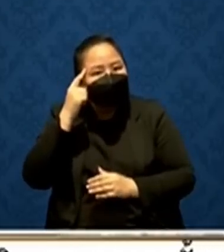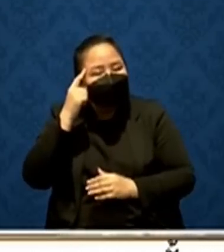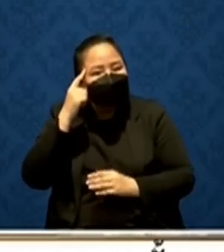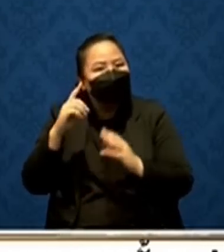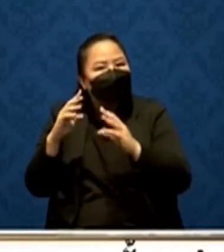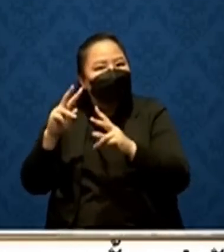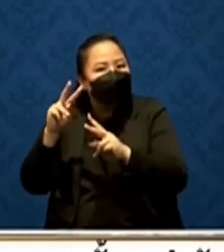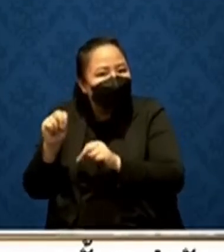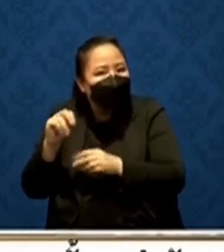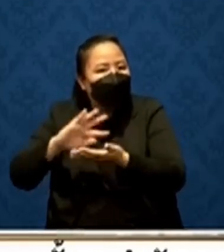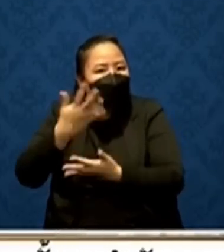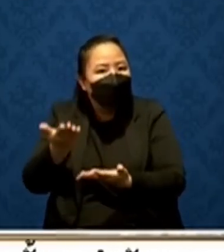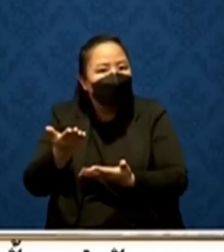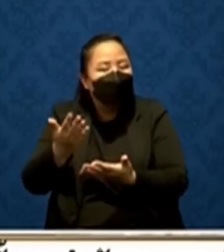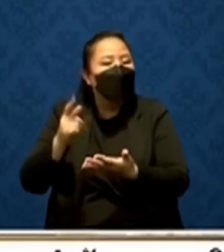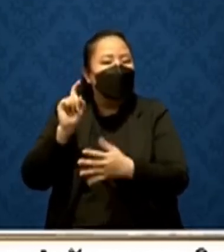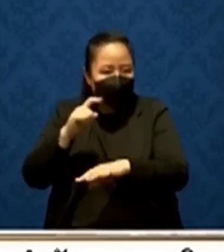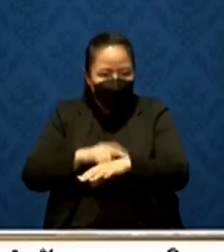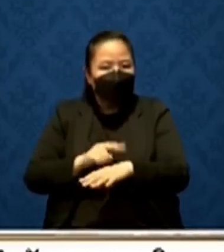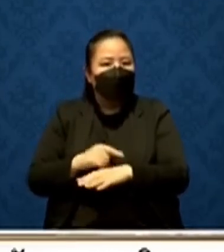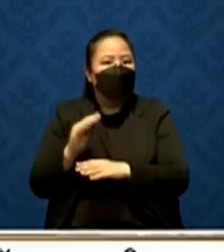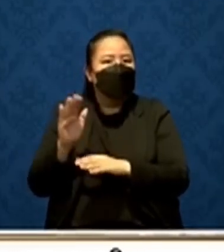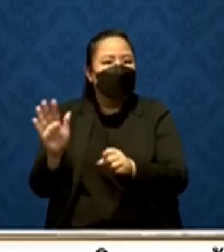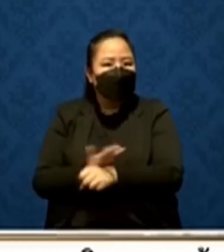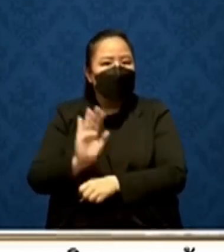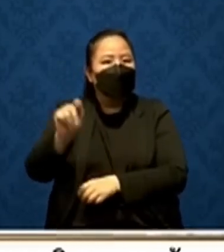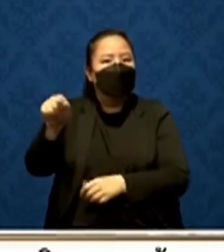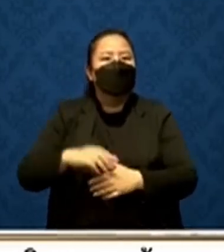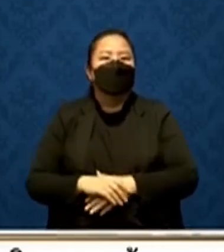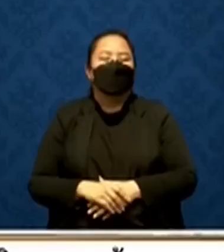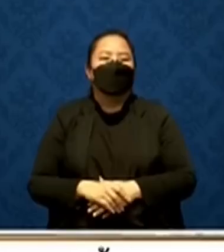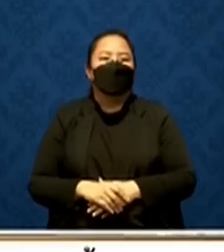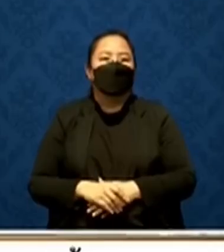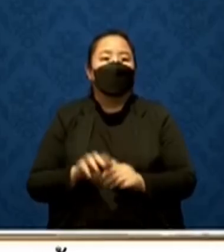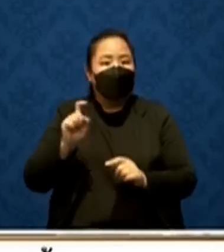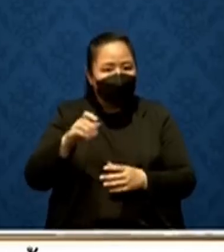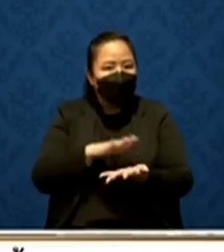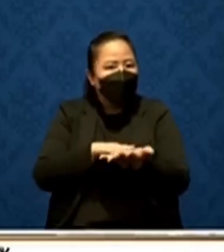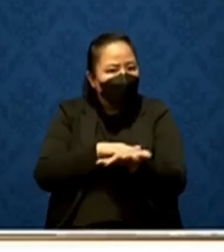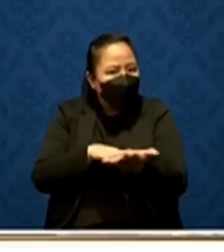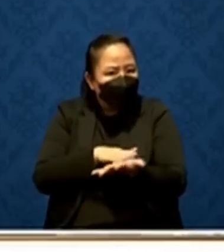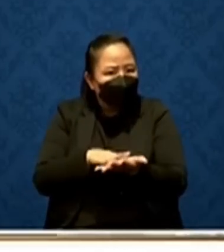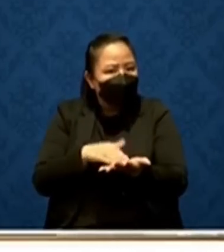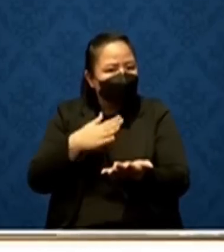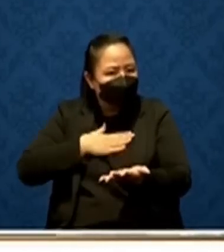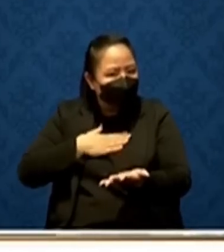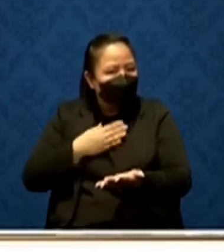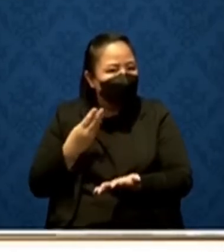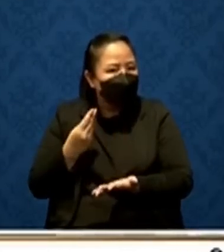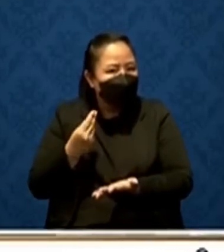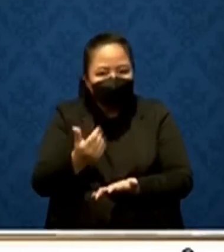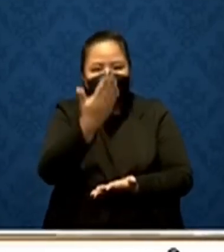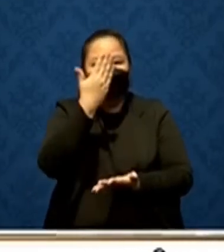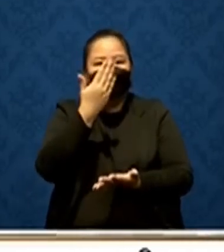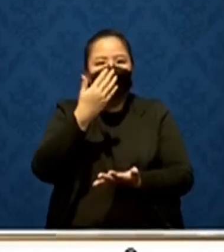ใช้เวลาให้เหมาะสมอย่างน้อยต้องบอกว่าทำแล้วคุณต้องขอโทษผมบัญชีนะผมขอ